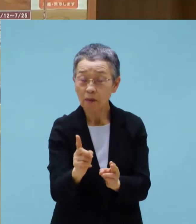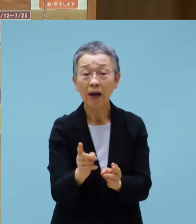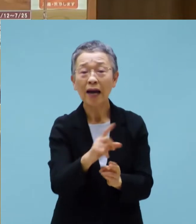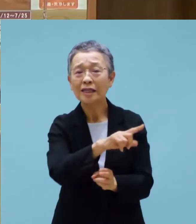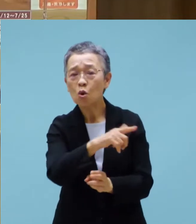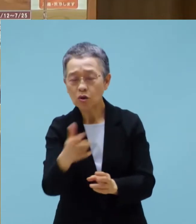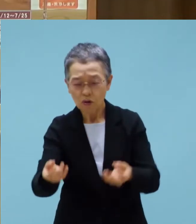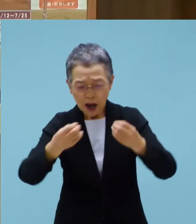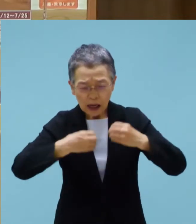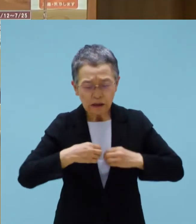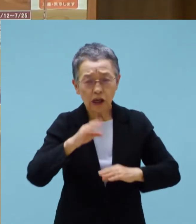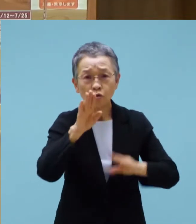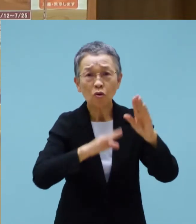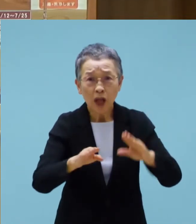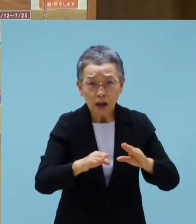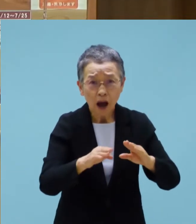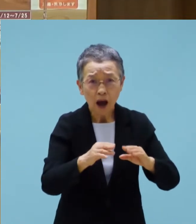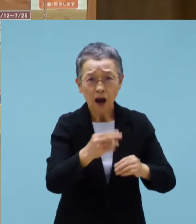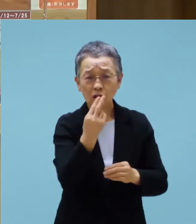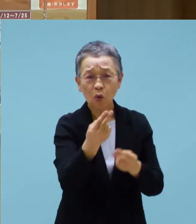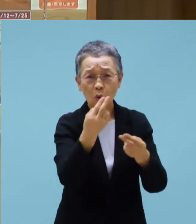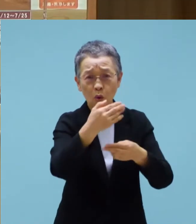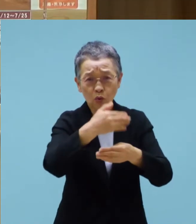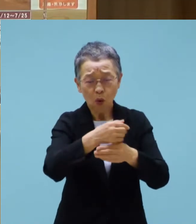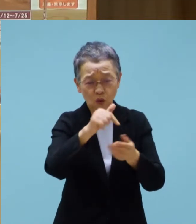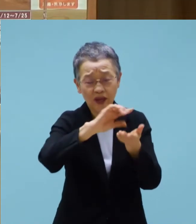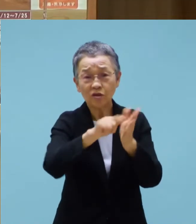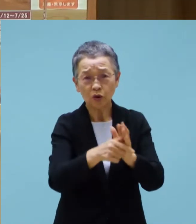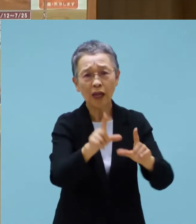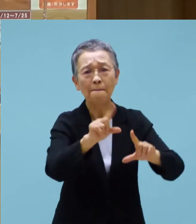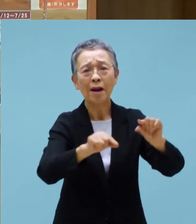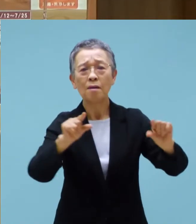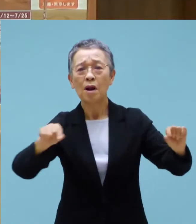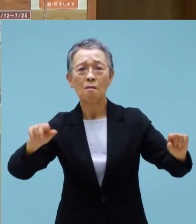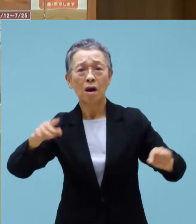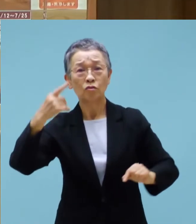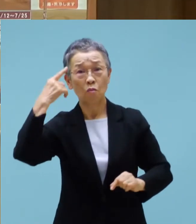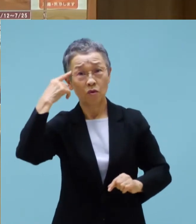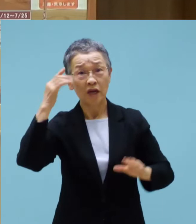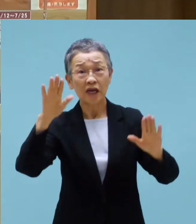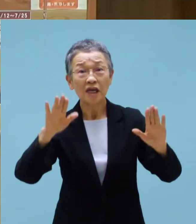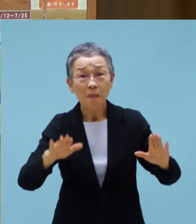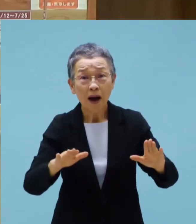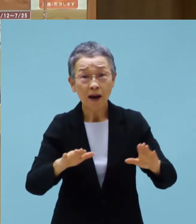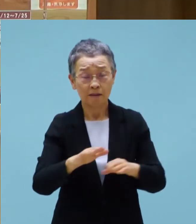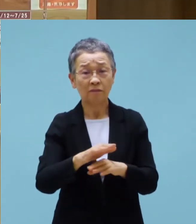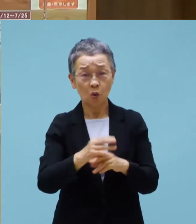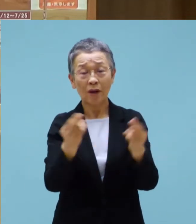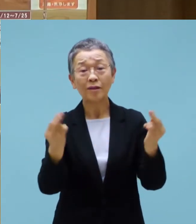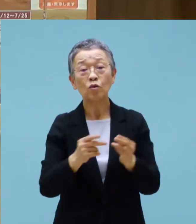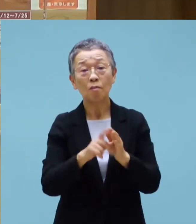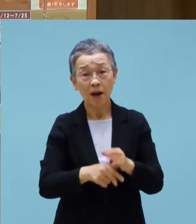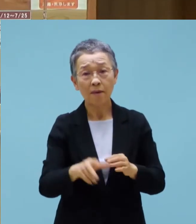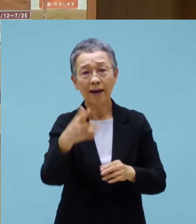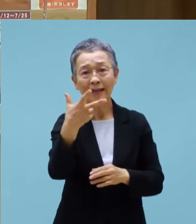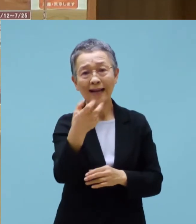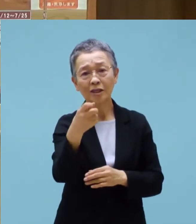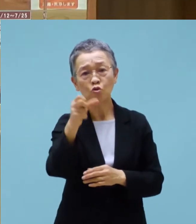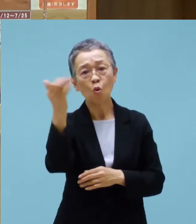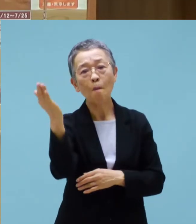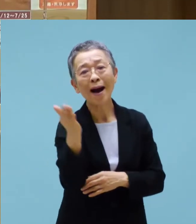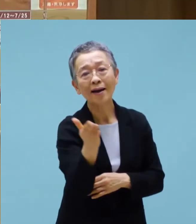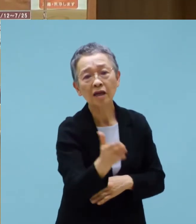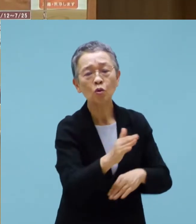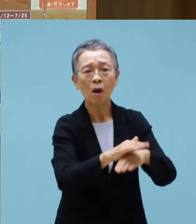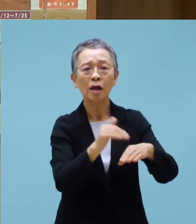都道府県によって違うと思うんですけども、まあ、北海道の場合はその今 75% ぐらいが札幌なんですね。ですからその札幌の